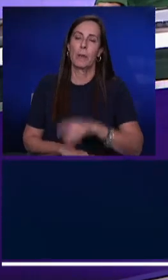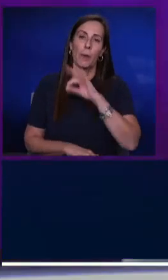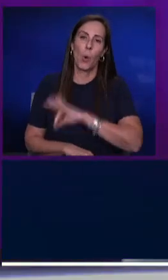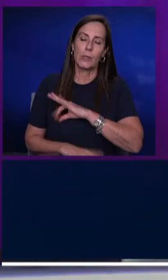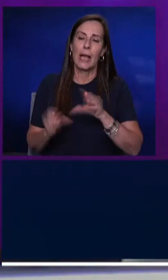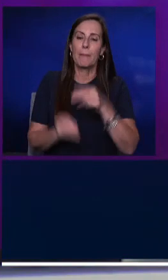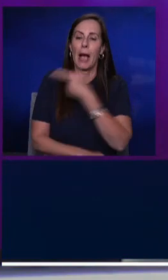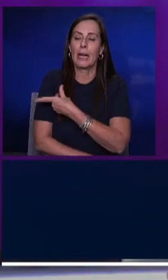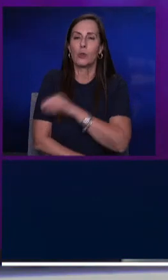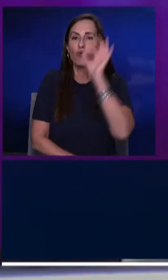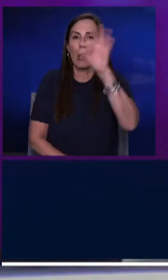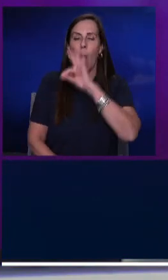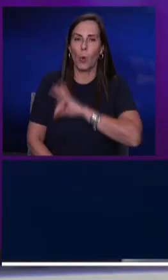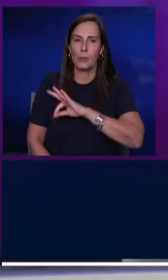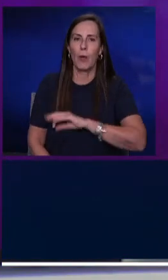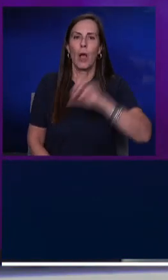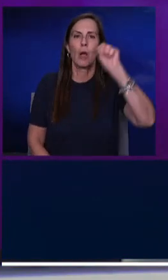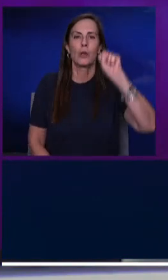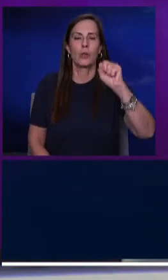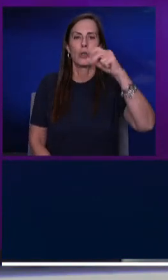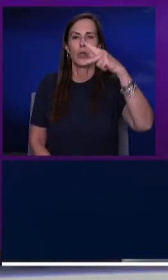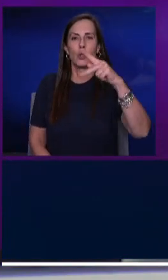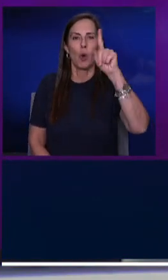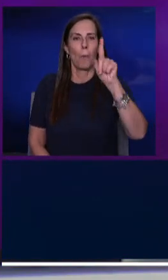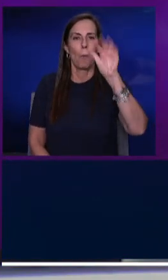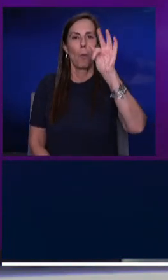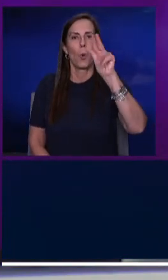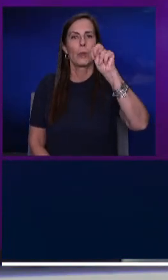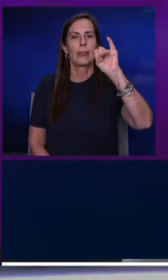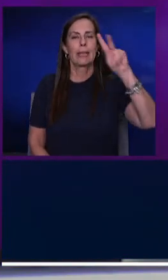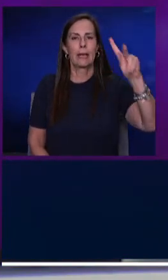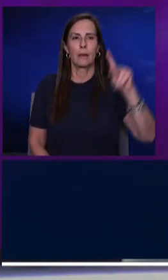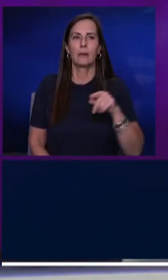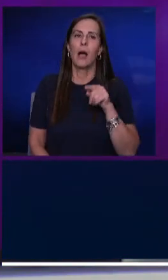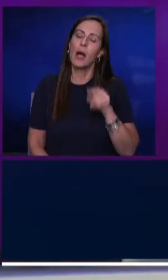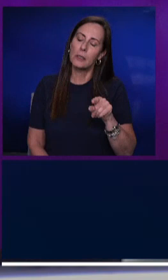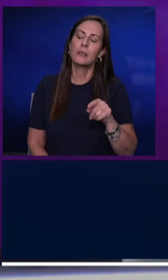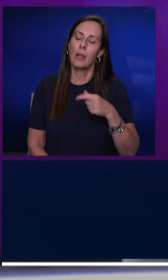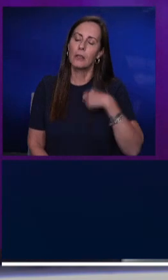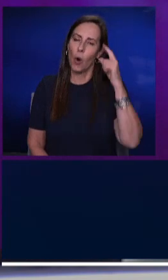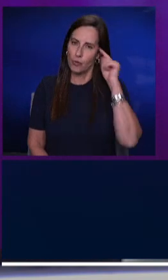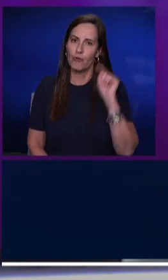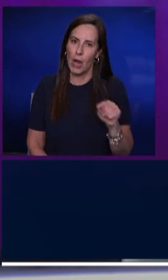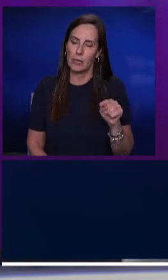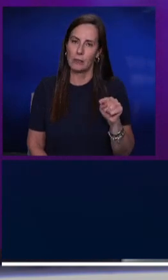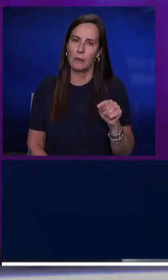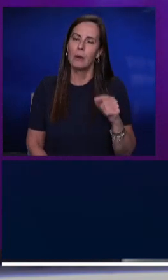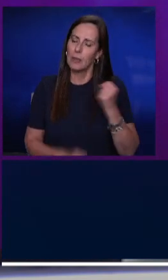מחוסנים בחיסון טרי, חצי שנה או מנה שלישית, וכך שאני חושב שזה ינוהל בסדר תוך